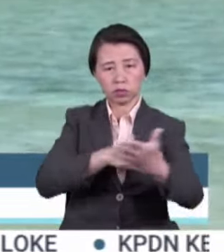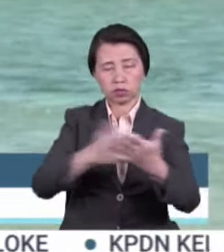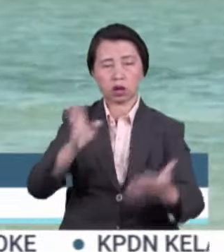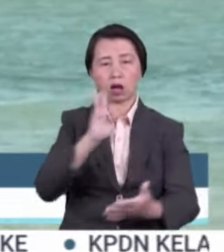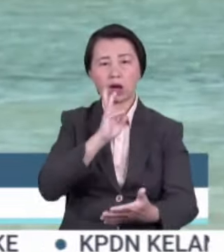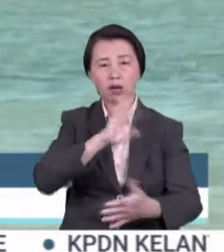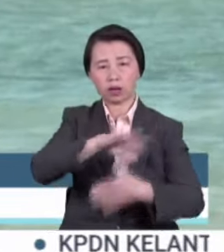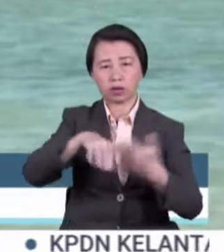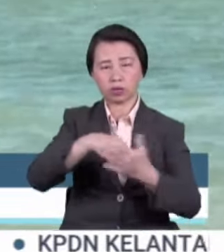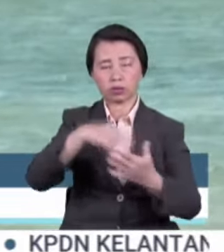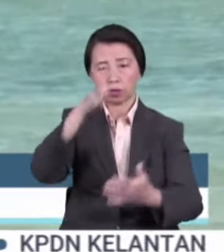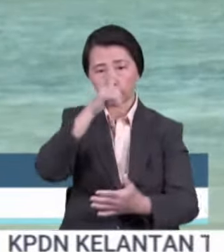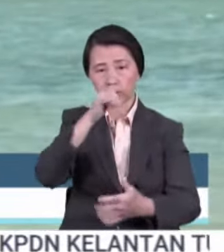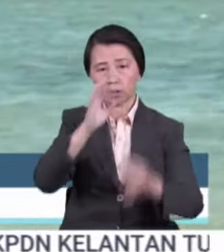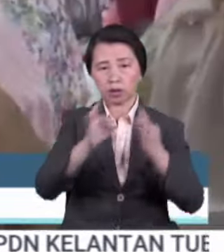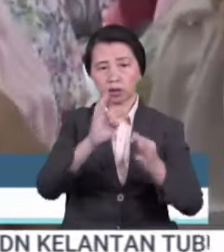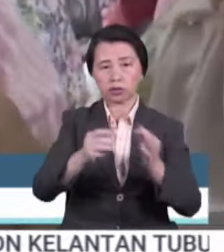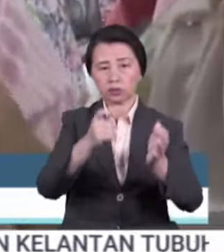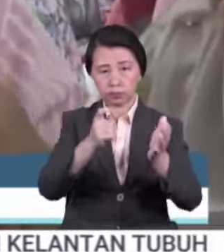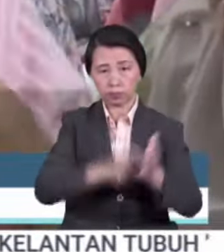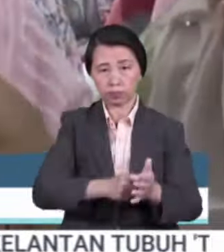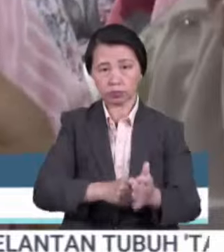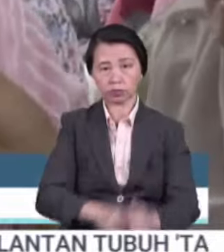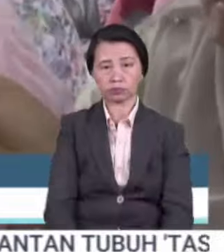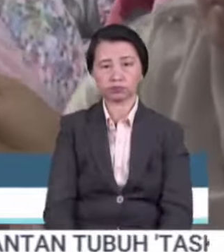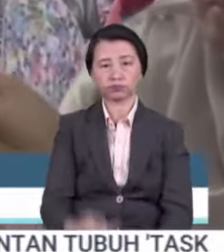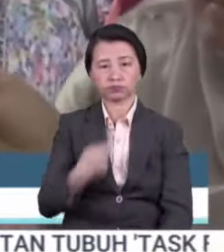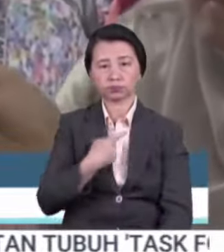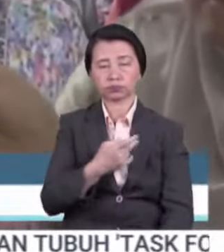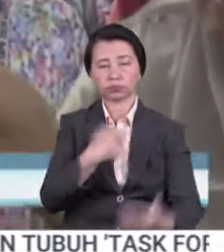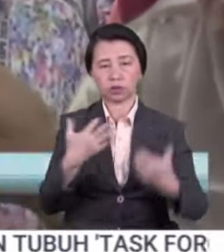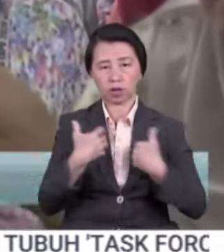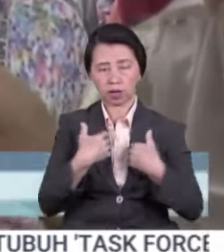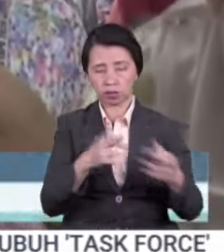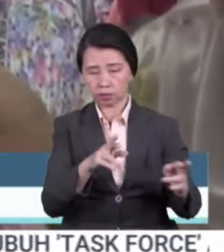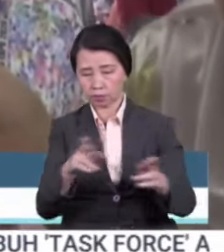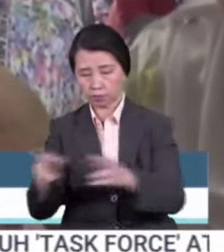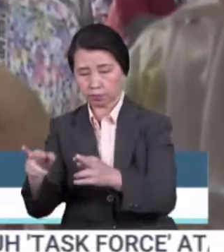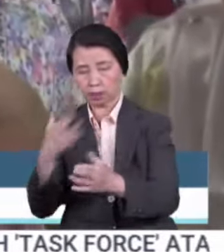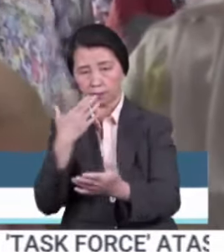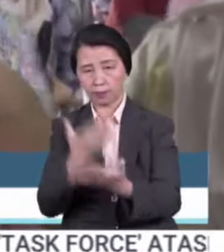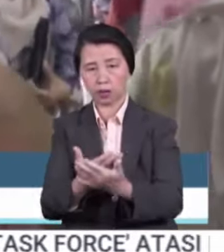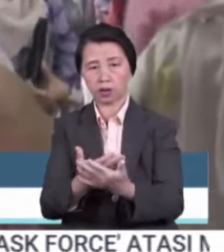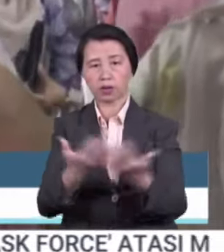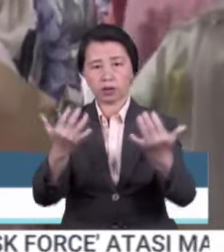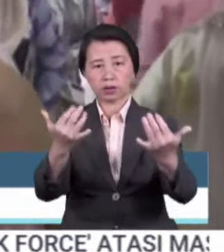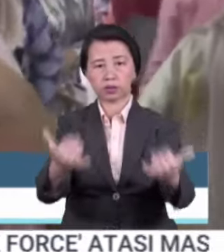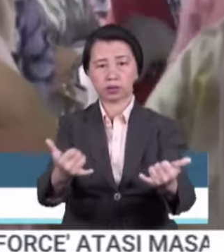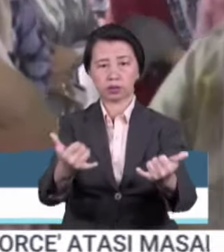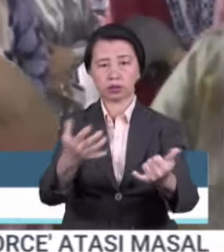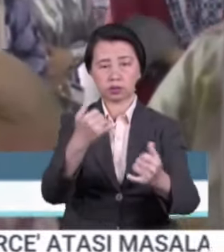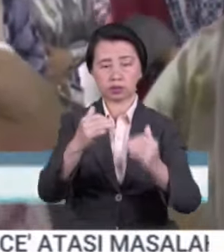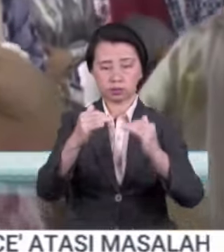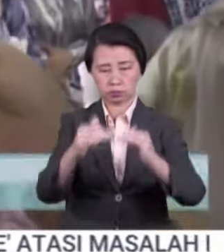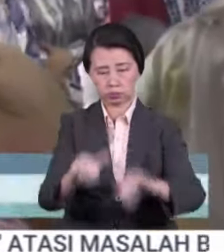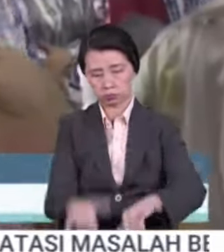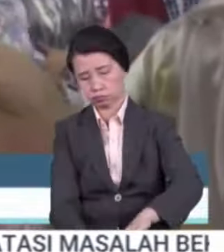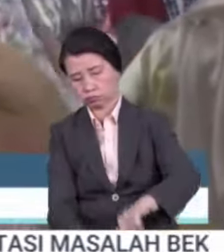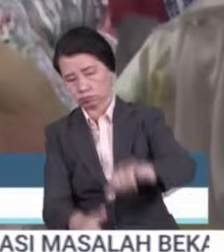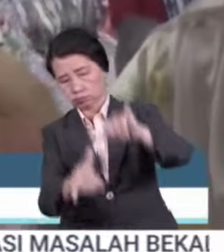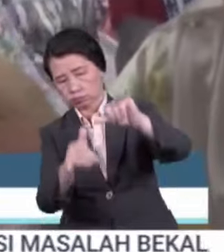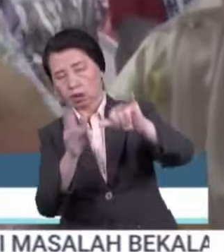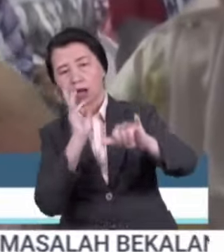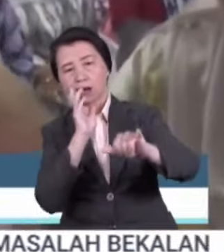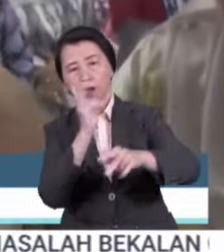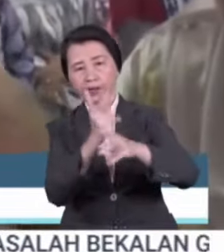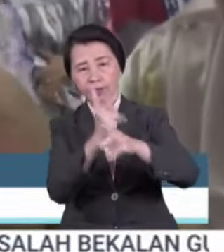air di seluruh negeri itu jika perlu ada perancangan yang terbaik insya-Allah setakat hari ini pada kadar paras takungan